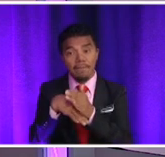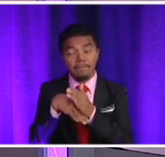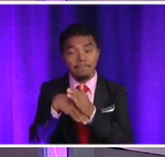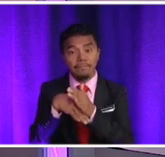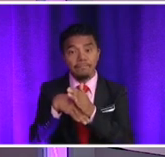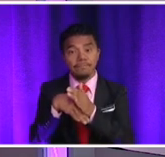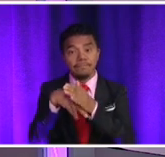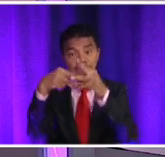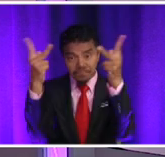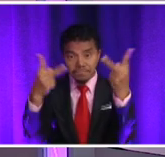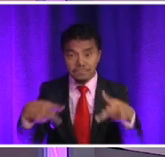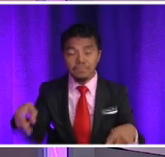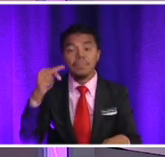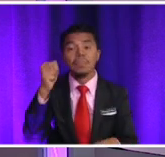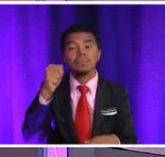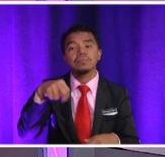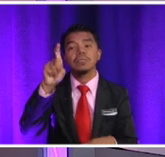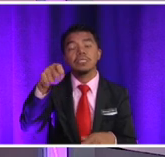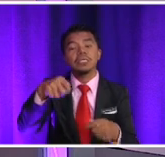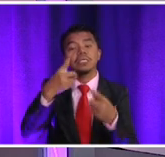Usahawan memiliki perilaku